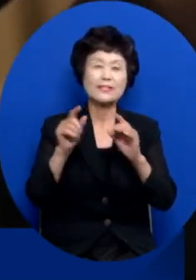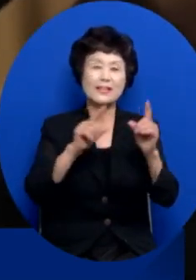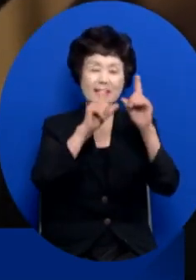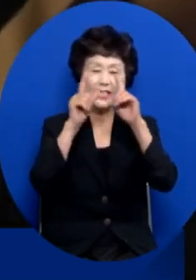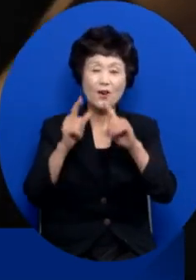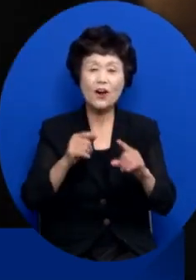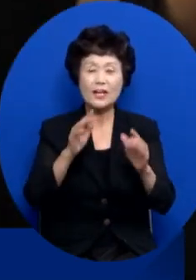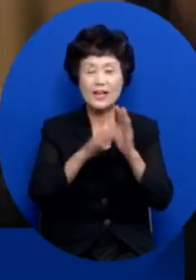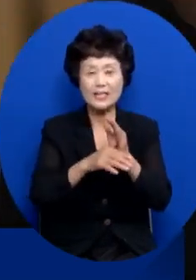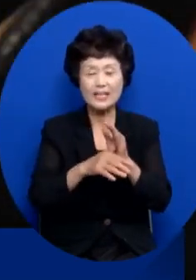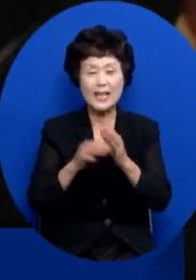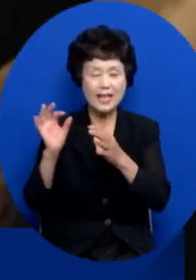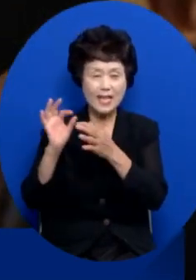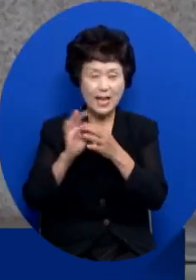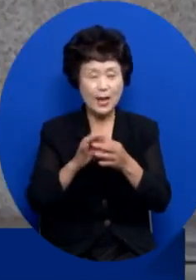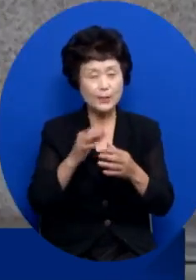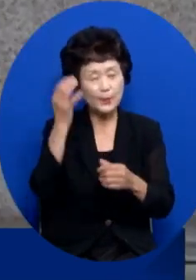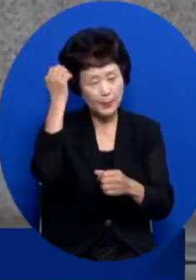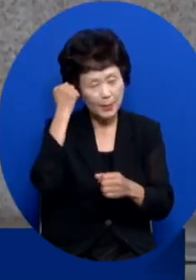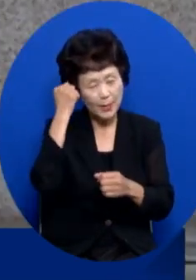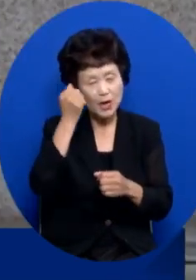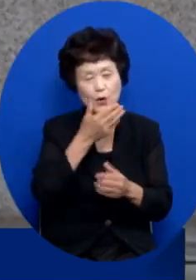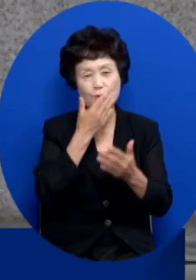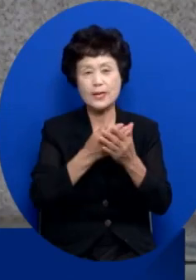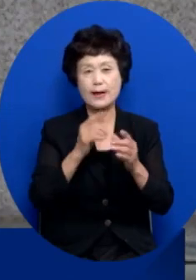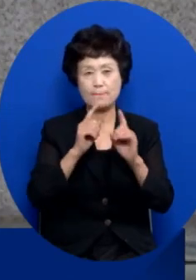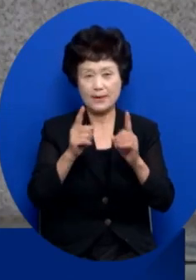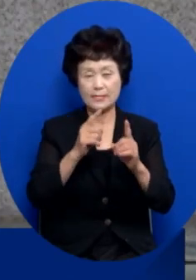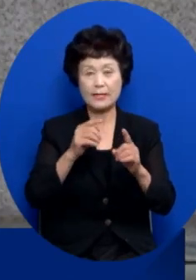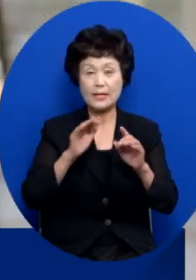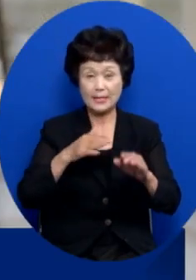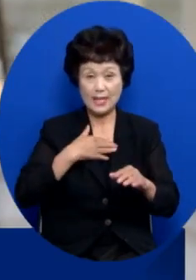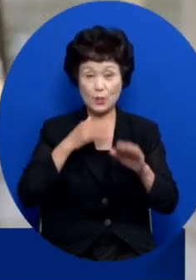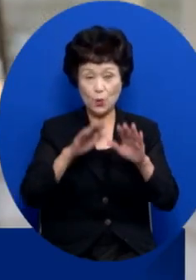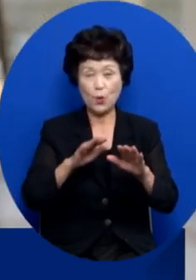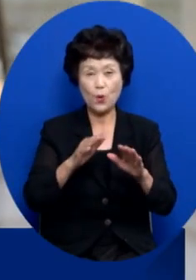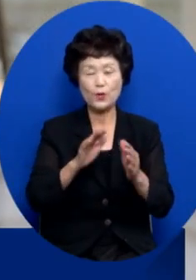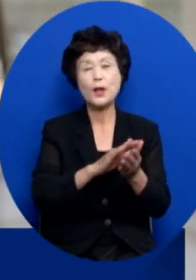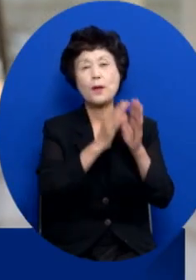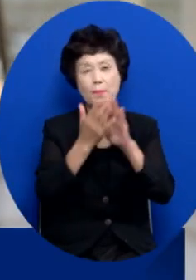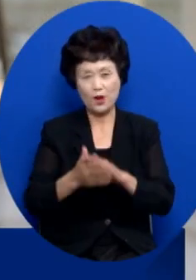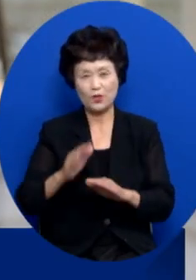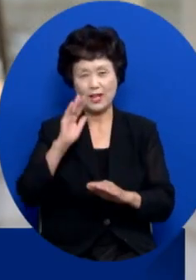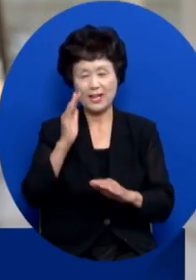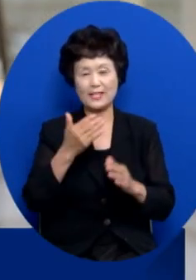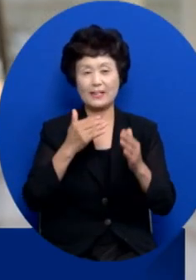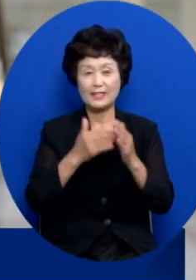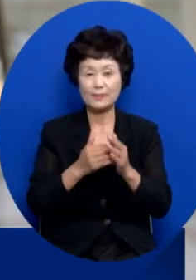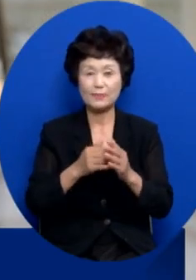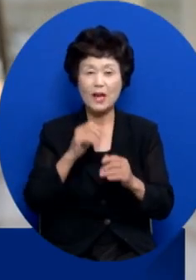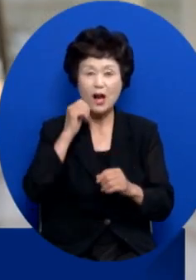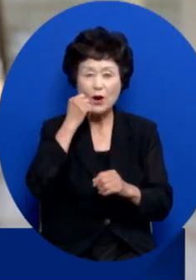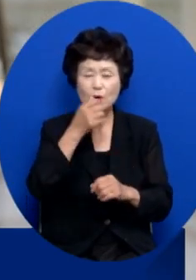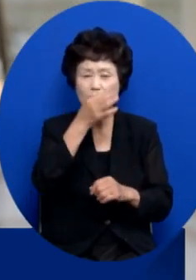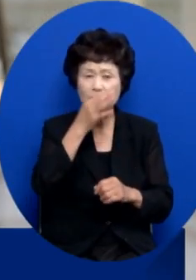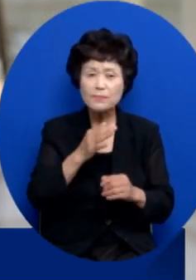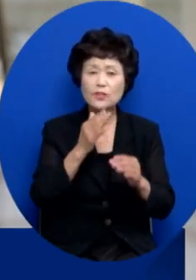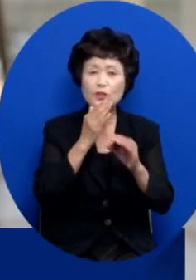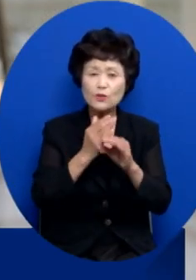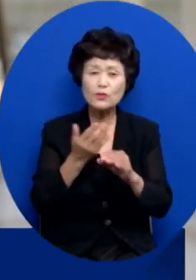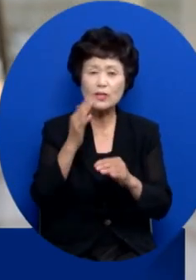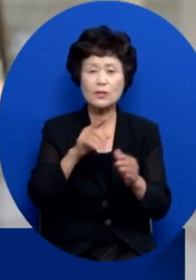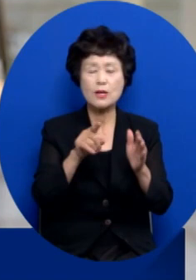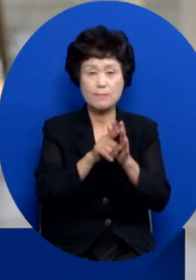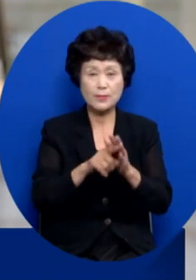가져갈 귀한 말씀입니다. 저는 오늘 달라졌습니다. 다시 한번 새로 태어납니다. 우리가 참 어렵고 힘든 가운데서도